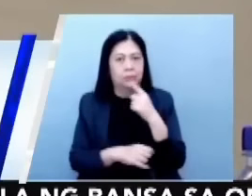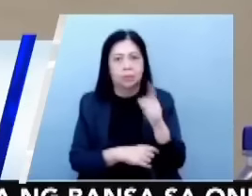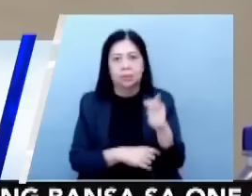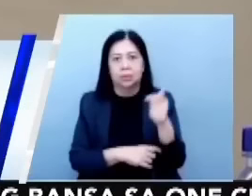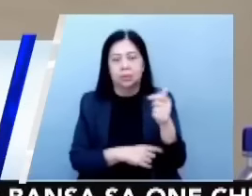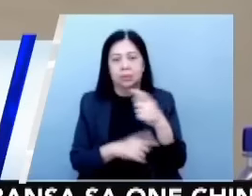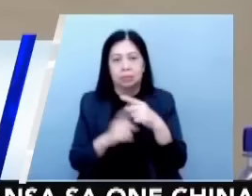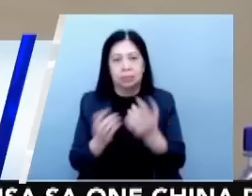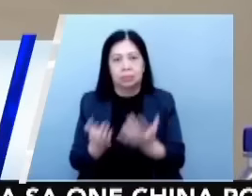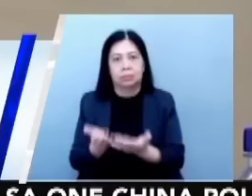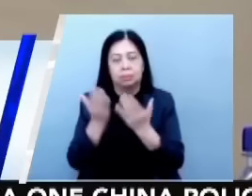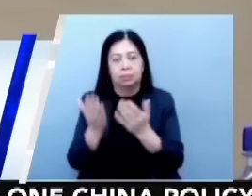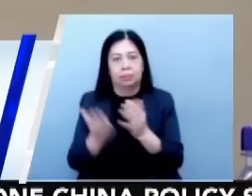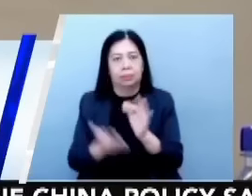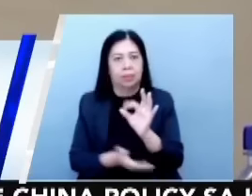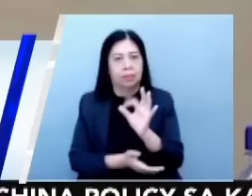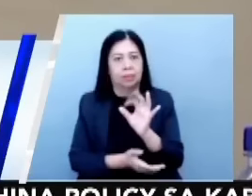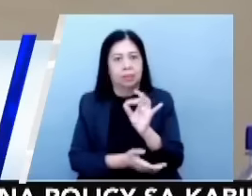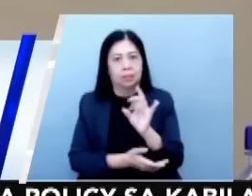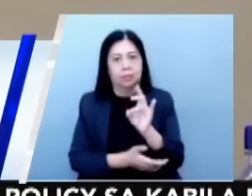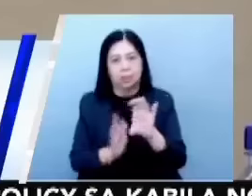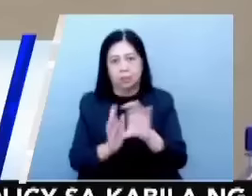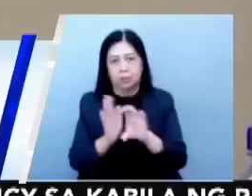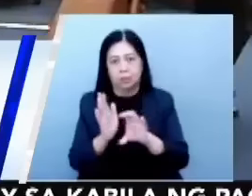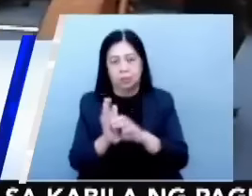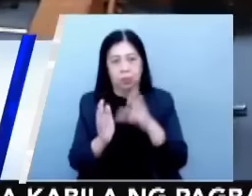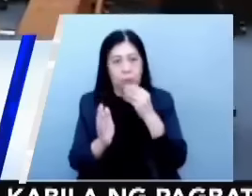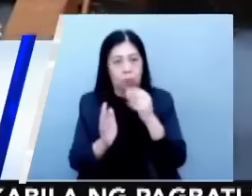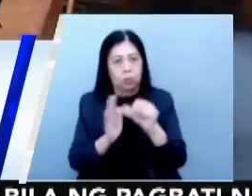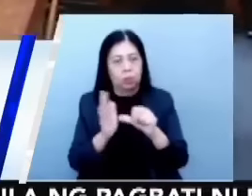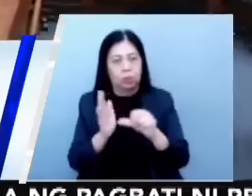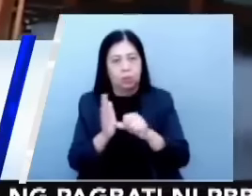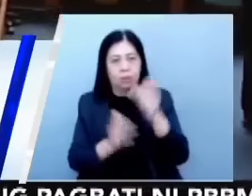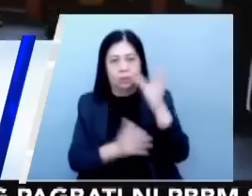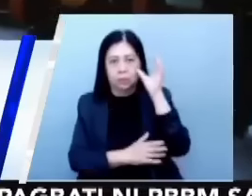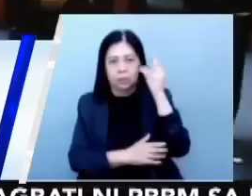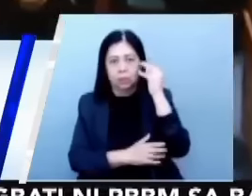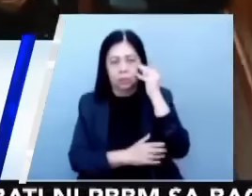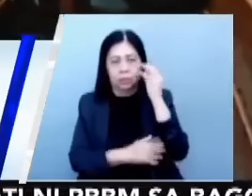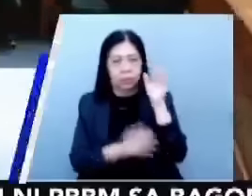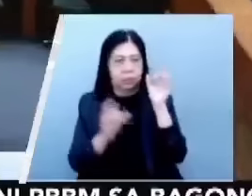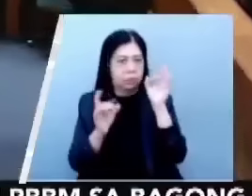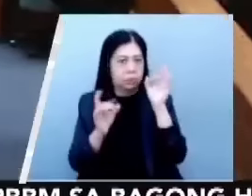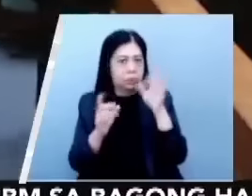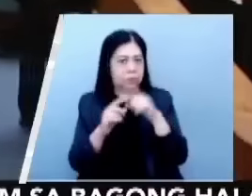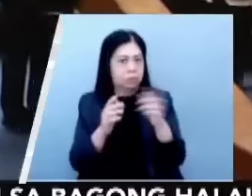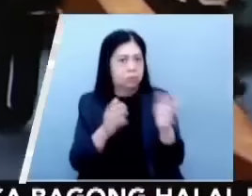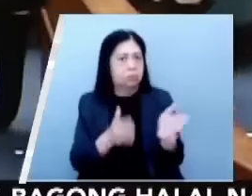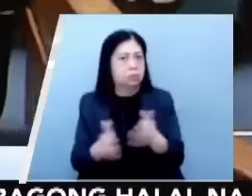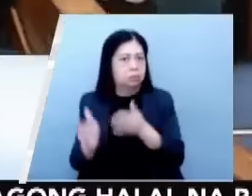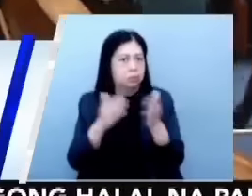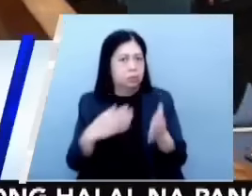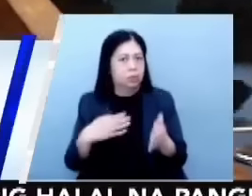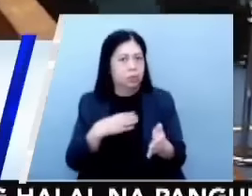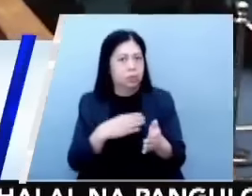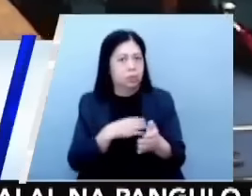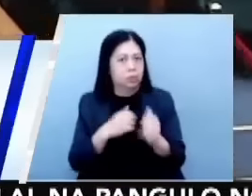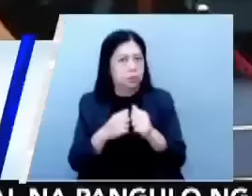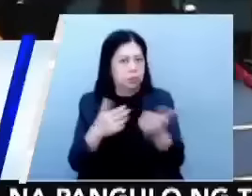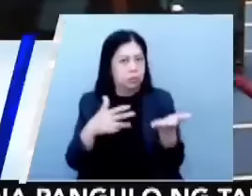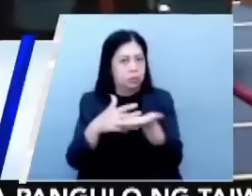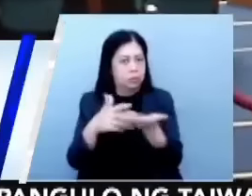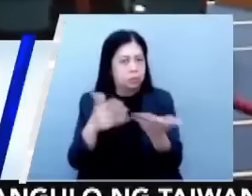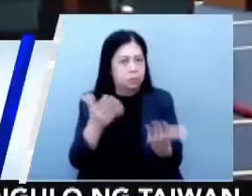ng 1987 Constitution na si Attorney Christian Monson, delikado ang balak ng Kongreso na magsingit sa saligang batas ng